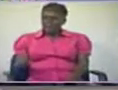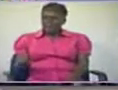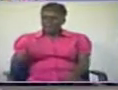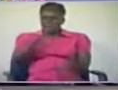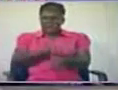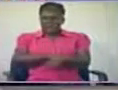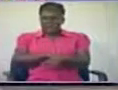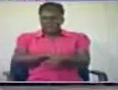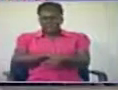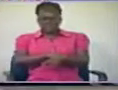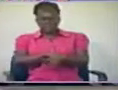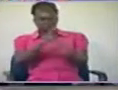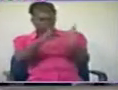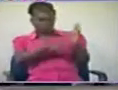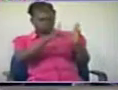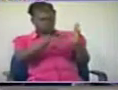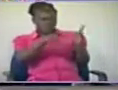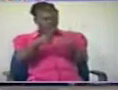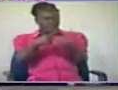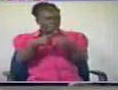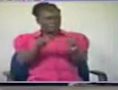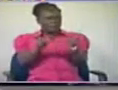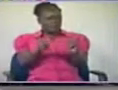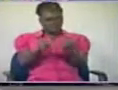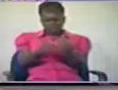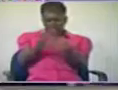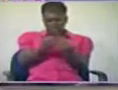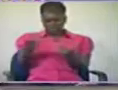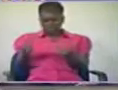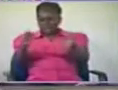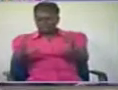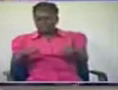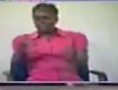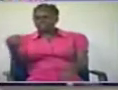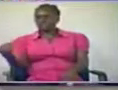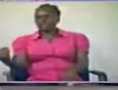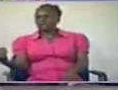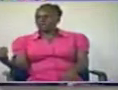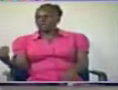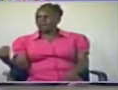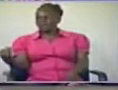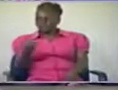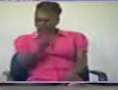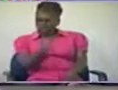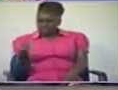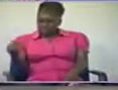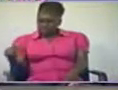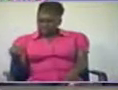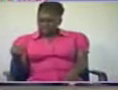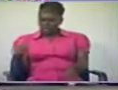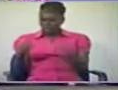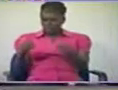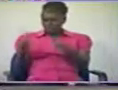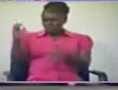amepata max fulani, lakini kulingana na kukuzwa kwa watoto na uwezo wa watoto. Kwa hivyo watoto ambao wako pre-primary